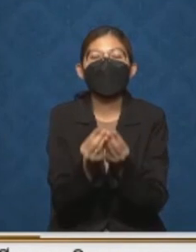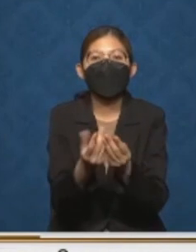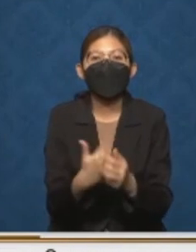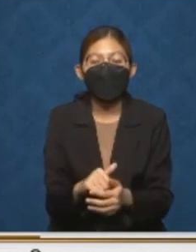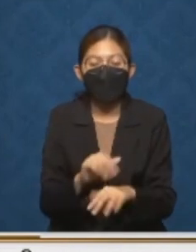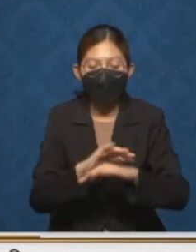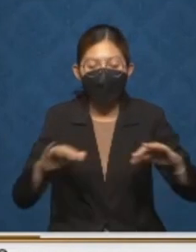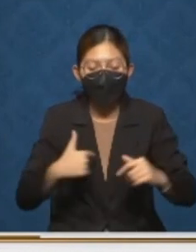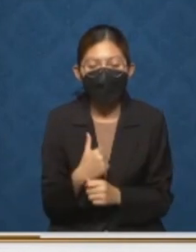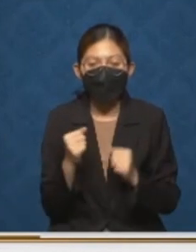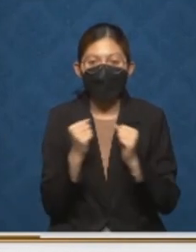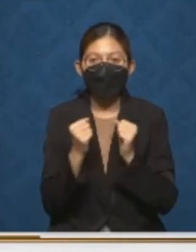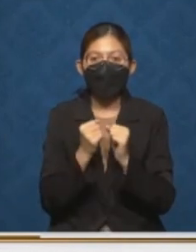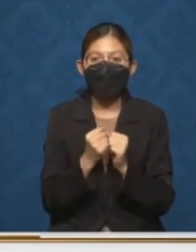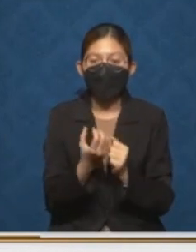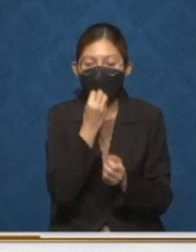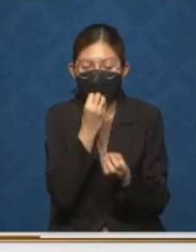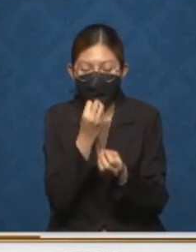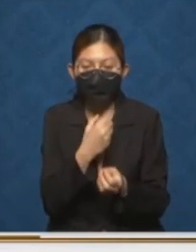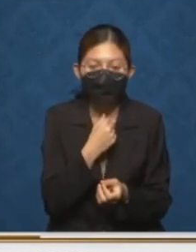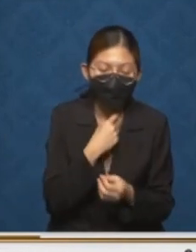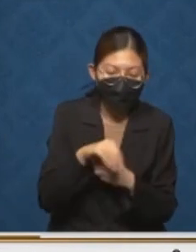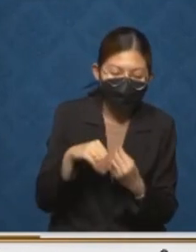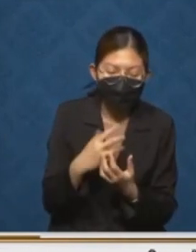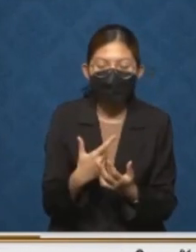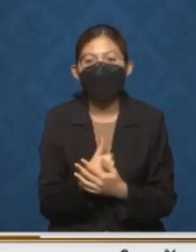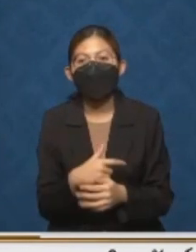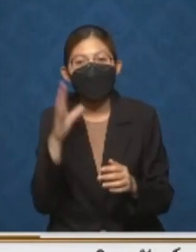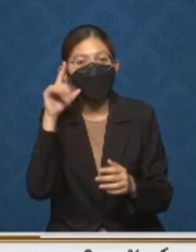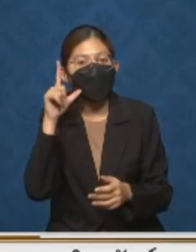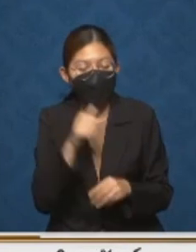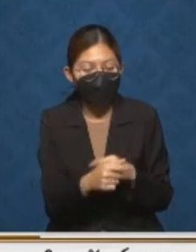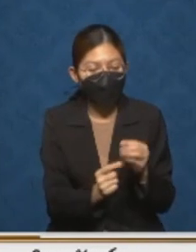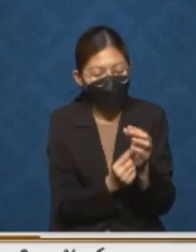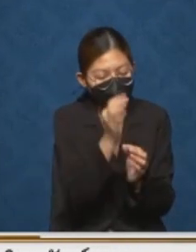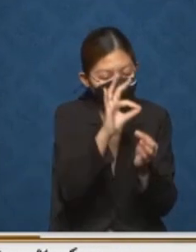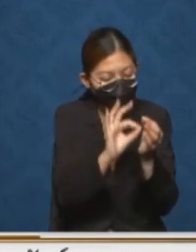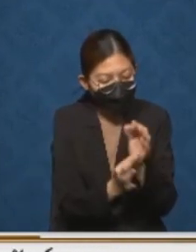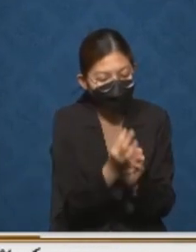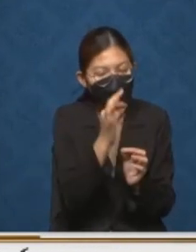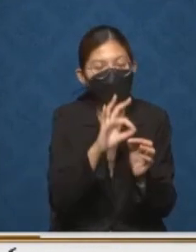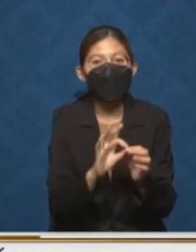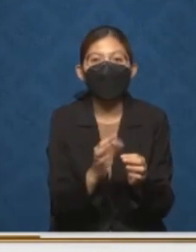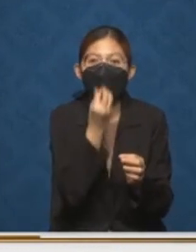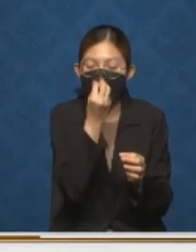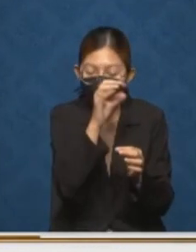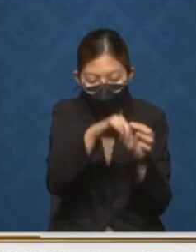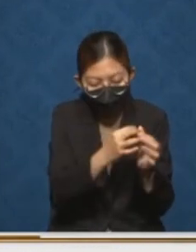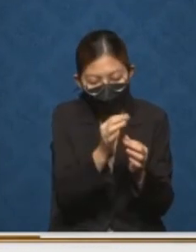วอดมากกาต่อกลวติด Covidพ่อแม่ต้องมานง 100 บัมาลอยู่ 4 แกไฟแงใกลงเทศลาหาหิforไม่รู้กี่จุดคั